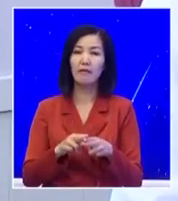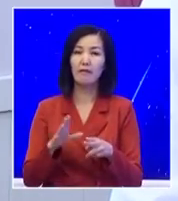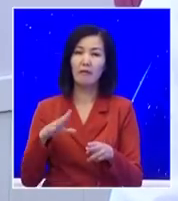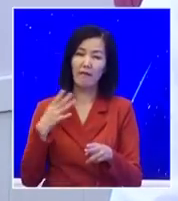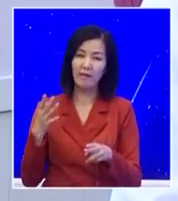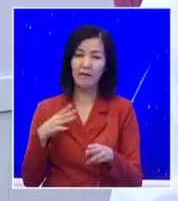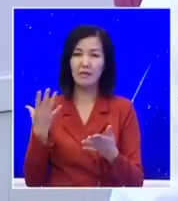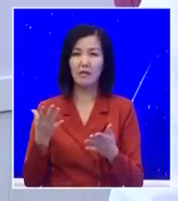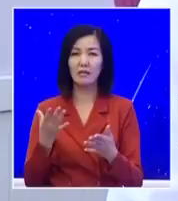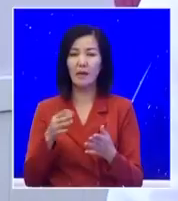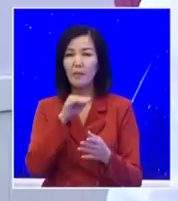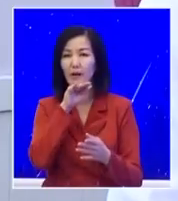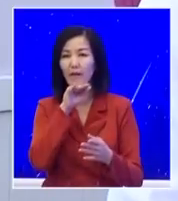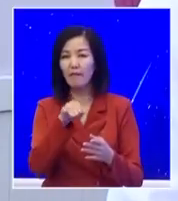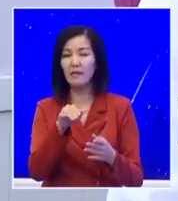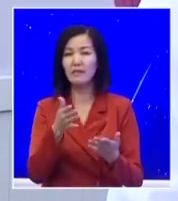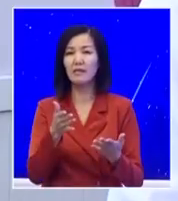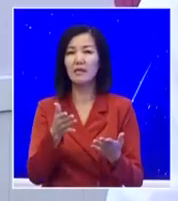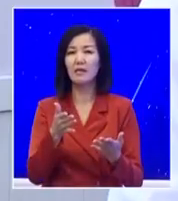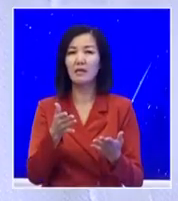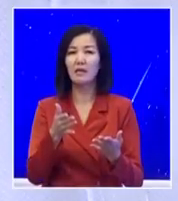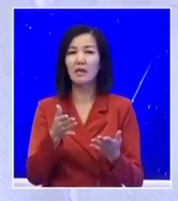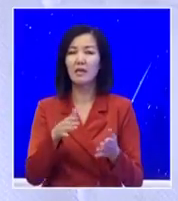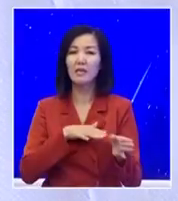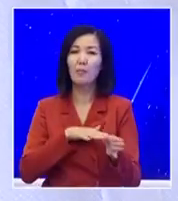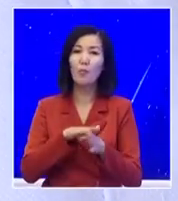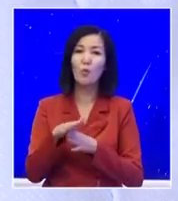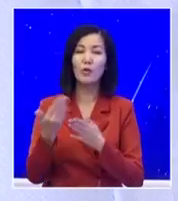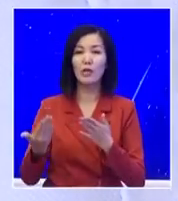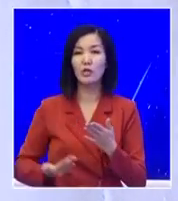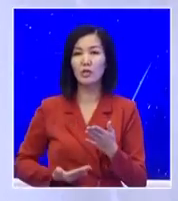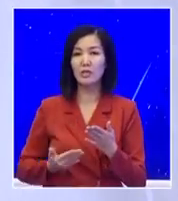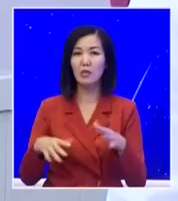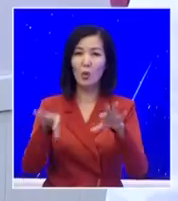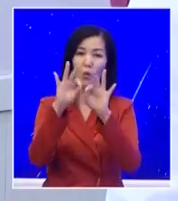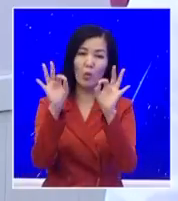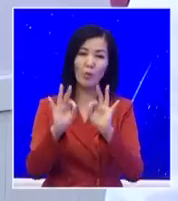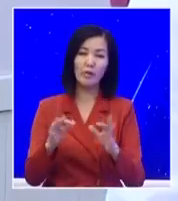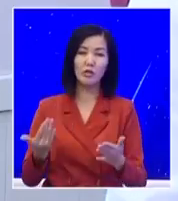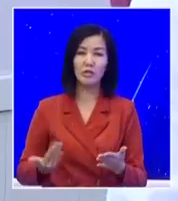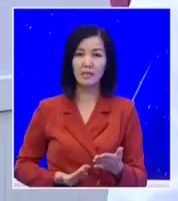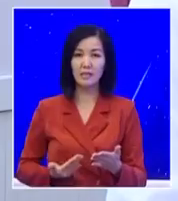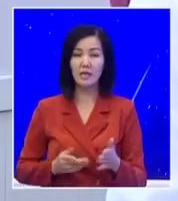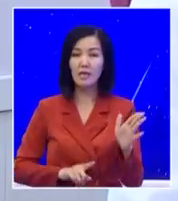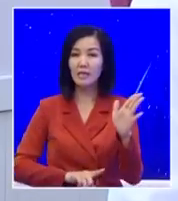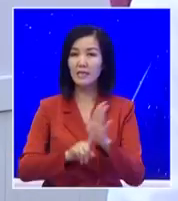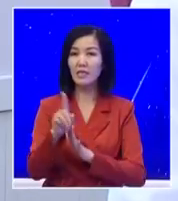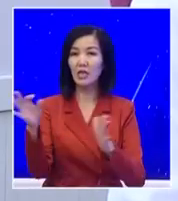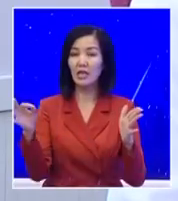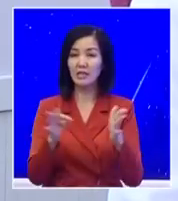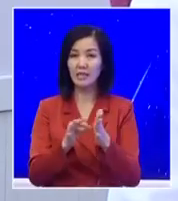профессий, которая не только профессией является, а это целая жизнь, это образ жизни, можно сказать. С самого начала была цель